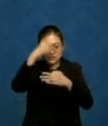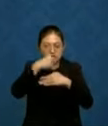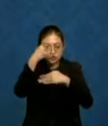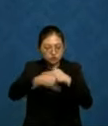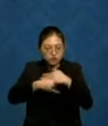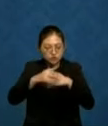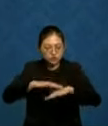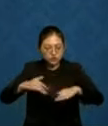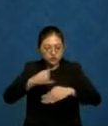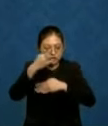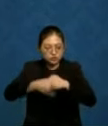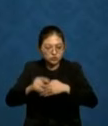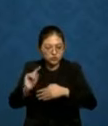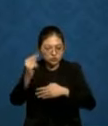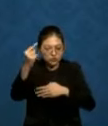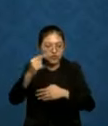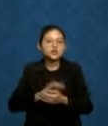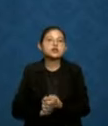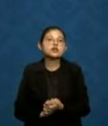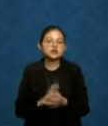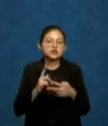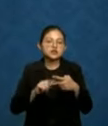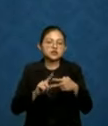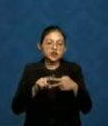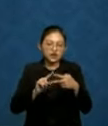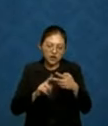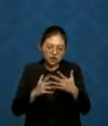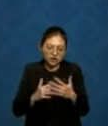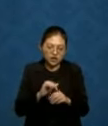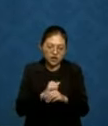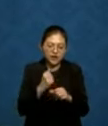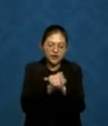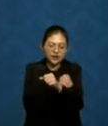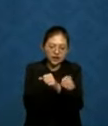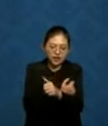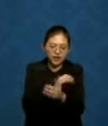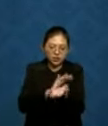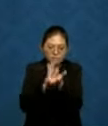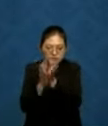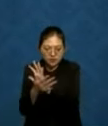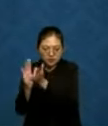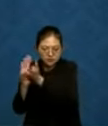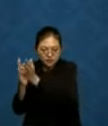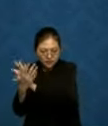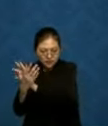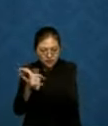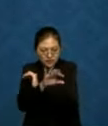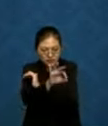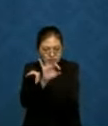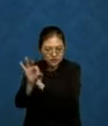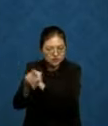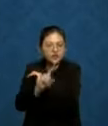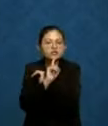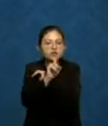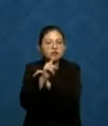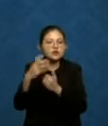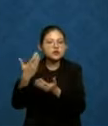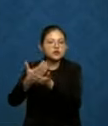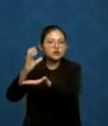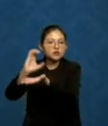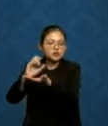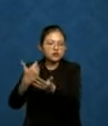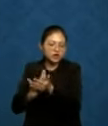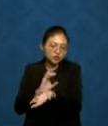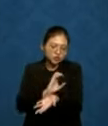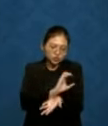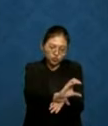โลกที่มีการเปลี่ยนแปลงไปอย่างรวดเร็วแบบนี้ครับความต้องการแรงงานก็เปลี่ยนไปตามครับผมอยากจะทราบว่าทกองทุนมีเกณฑ์ในการให้ทุนกับ